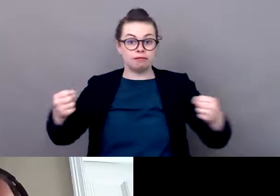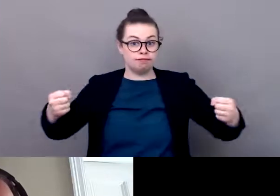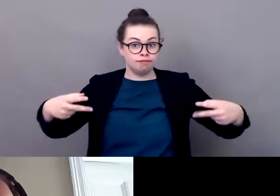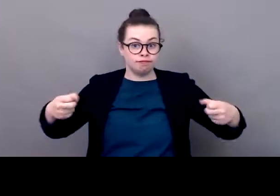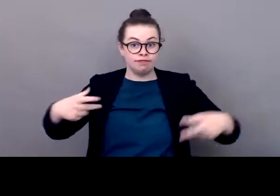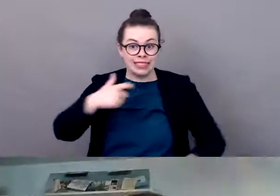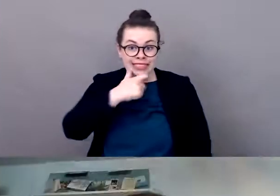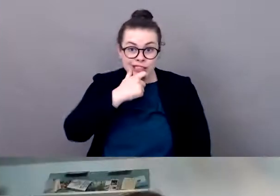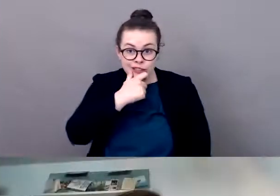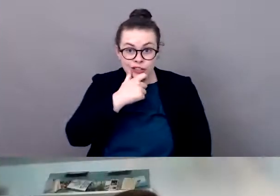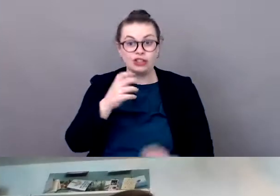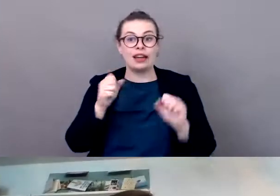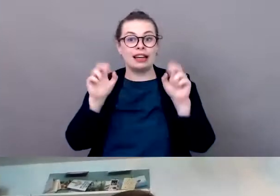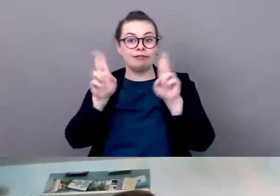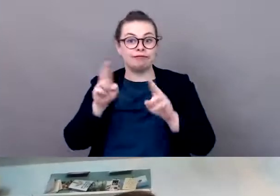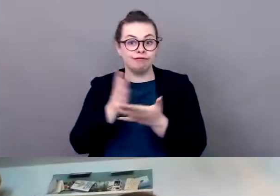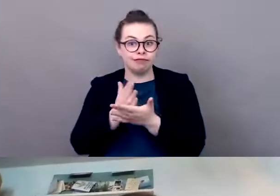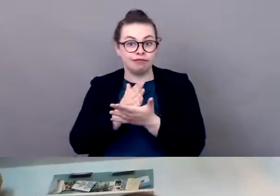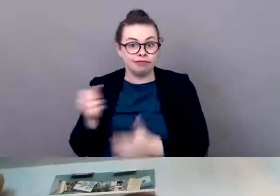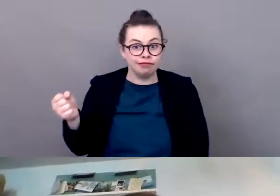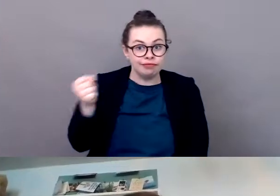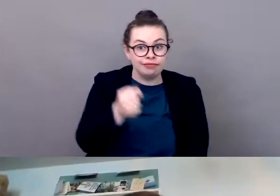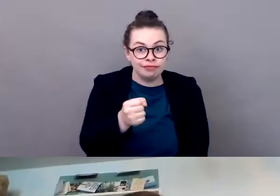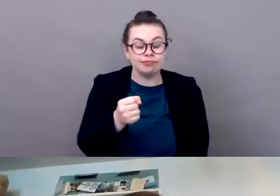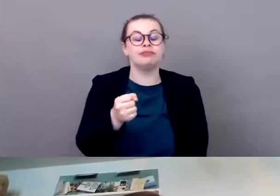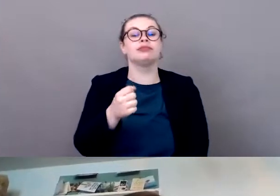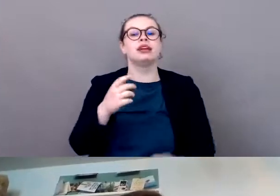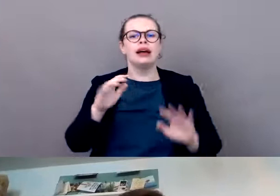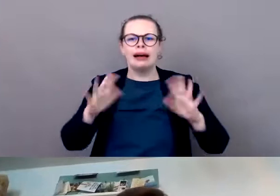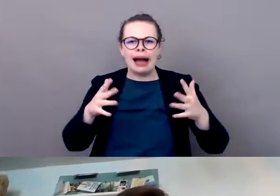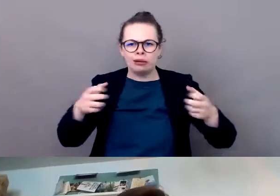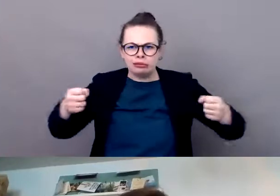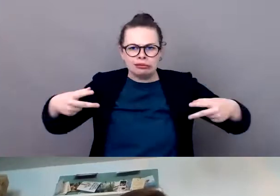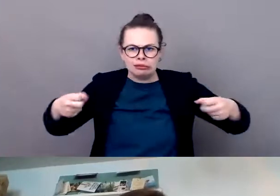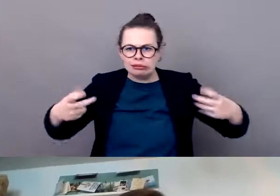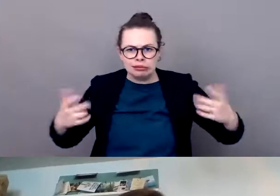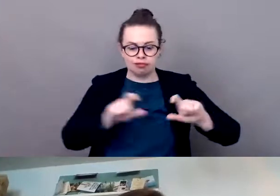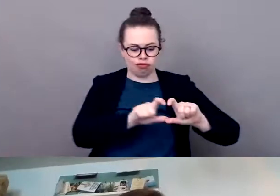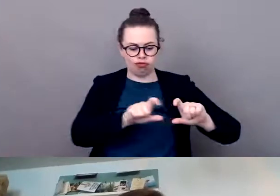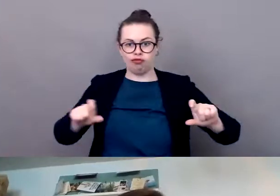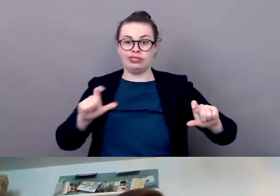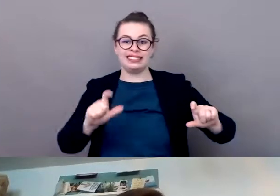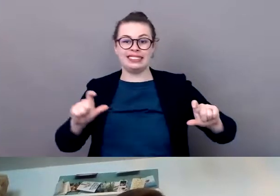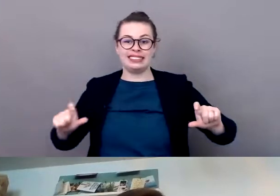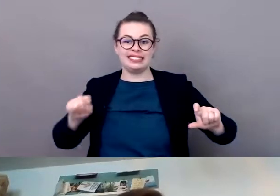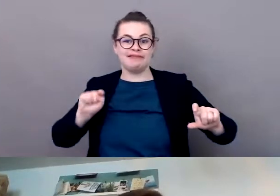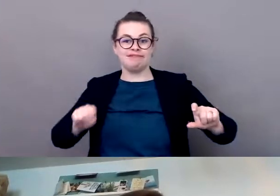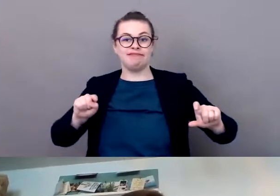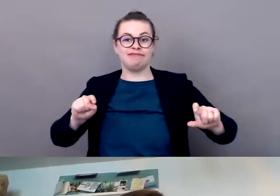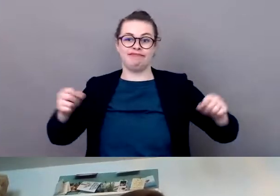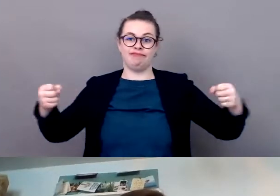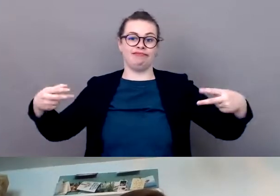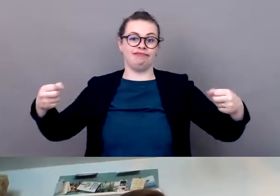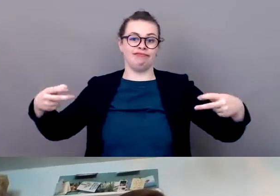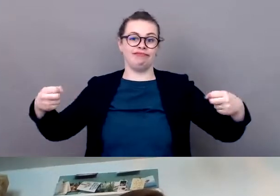prévue et des sous-titres live sont également prévus. Vous pouvez cliquer sur le bouton du bas, le bouton CC, qui